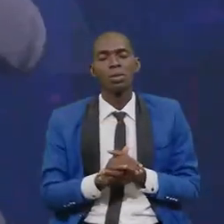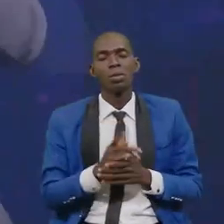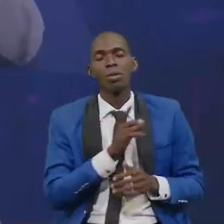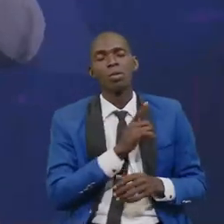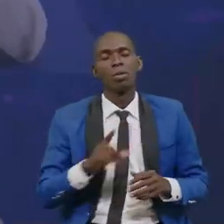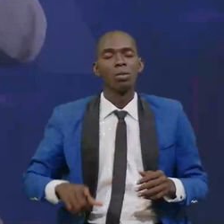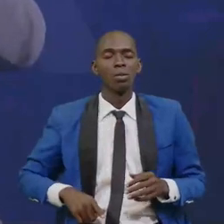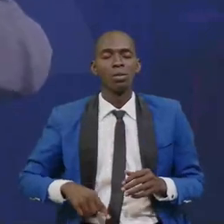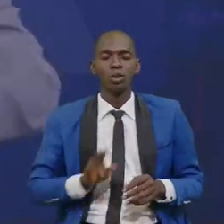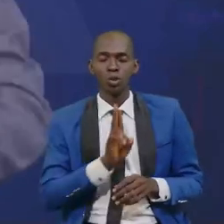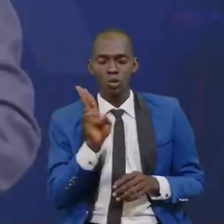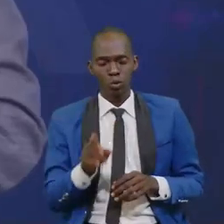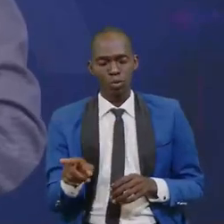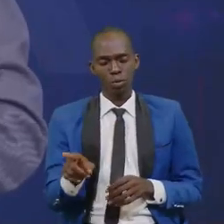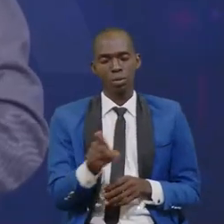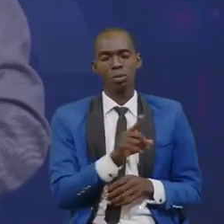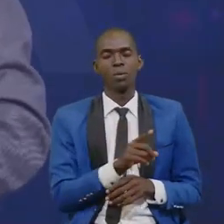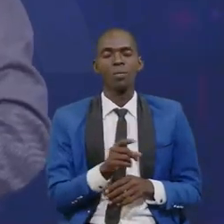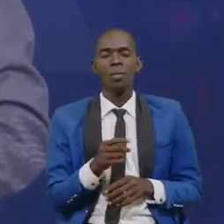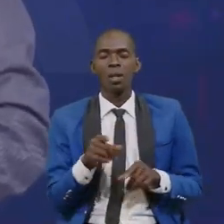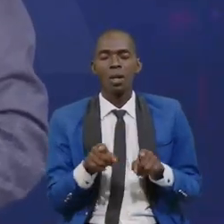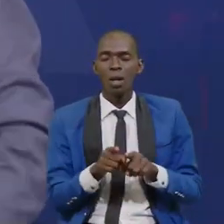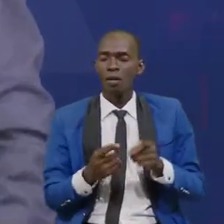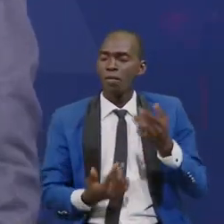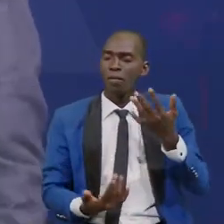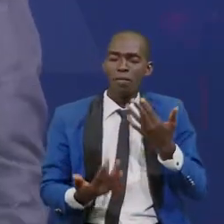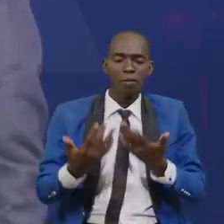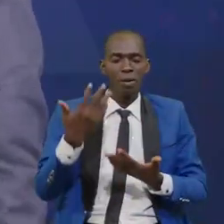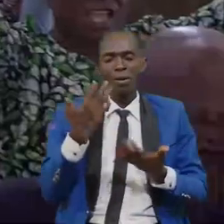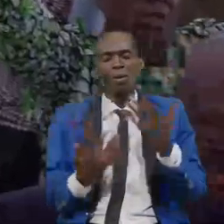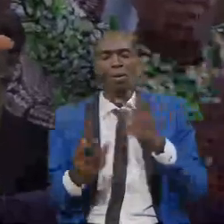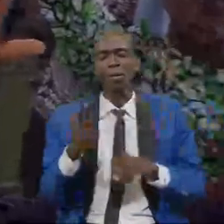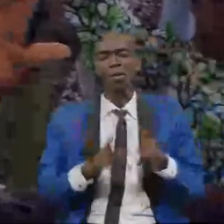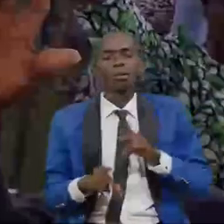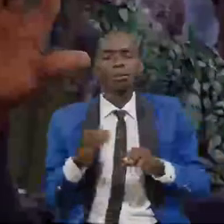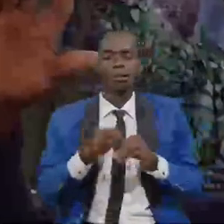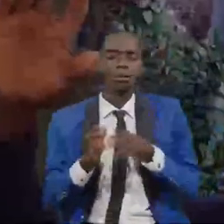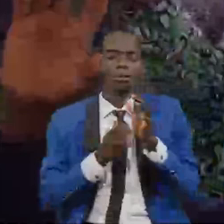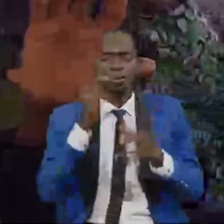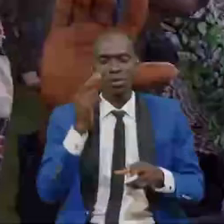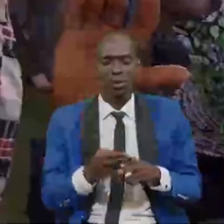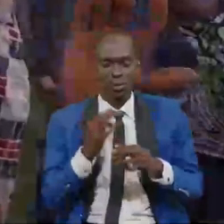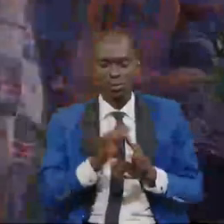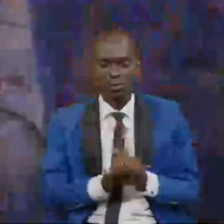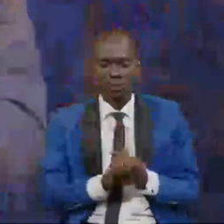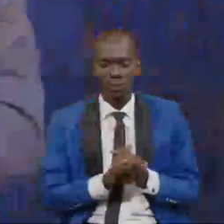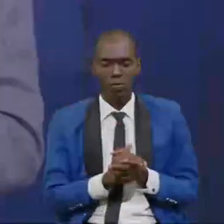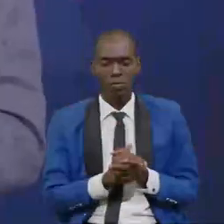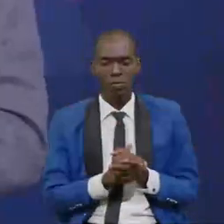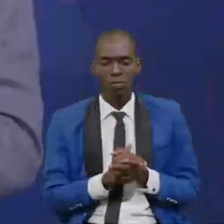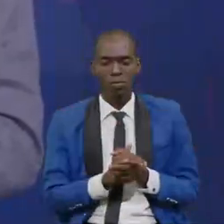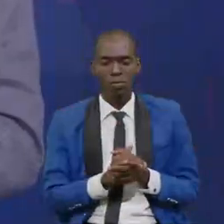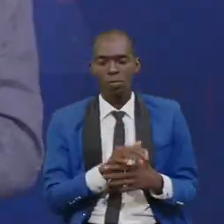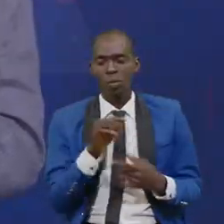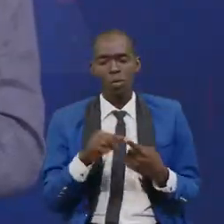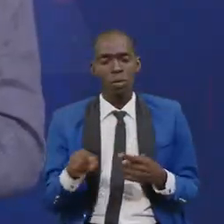Seigneur, utilise-les comme des flambeaux de feu au nom de Jésus.